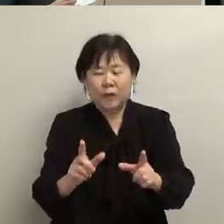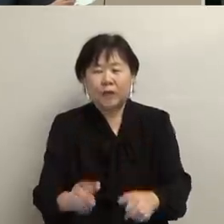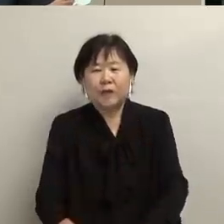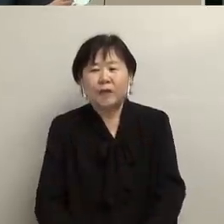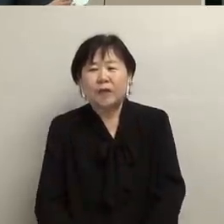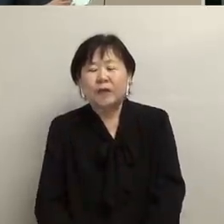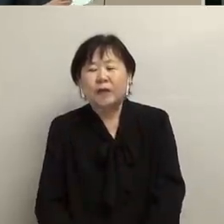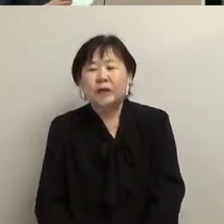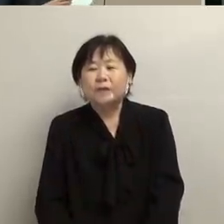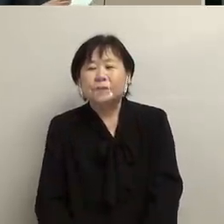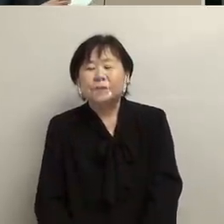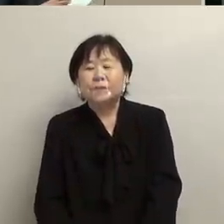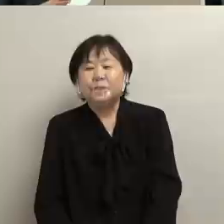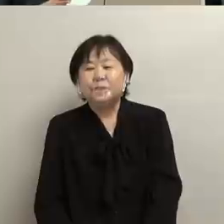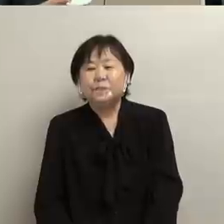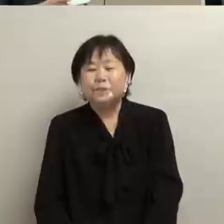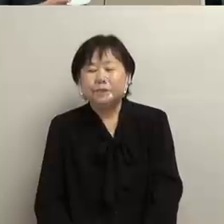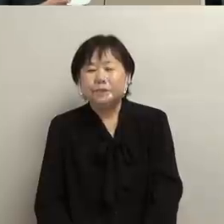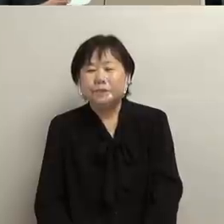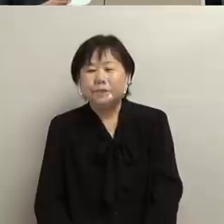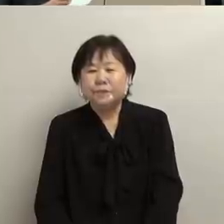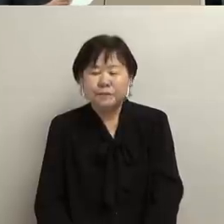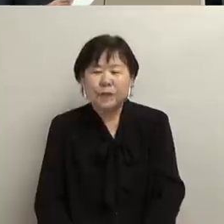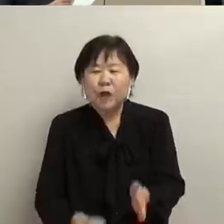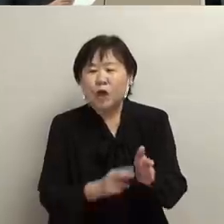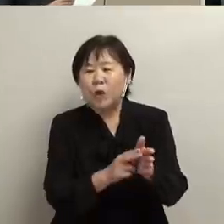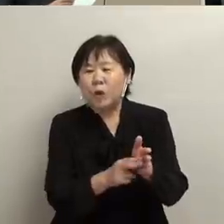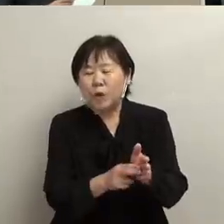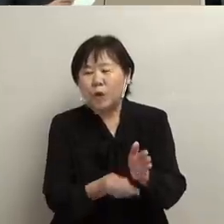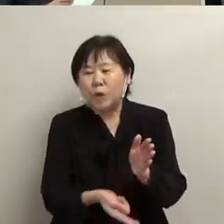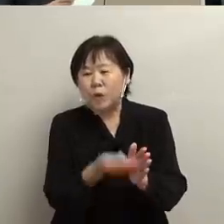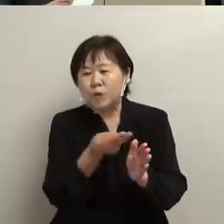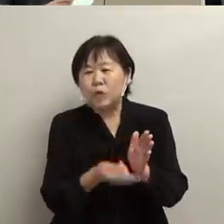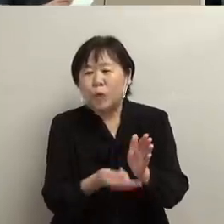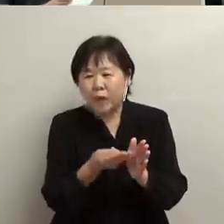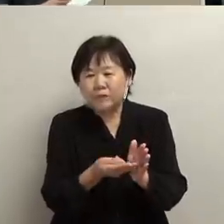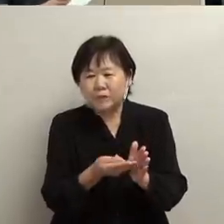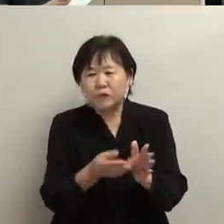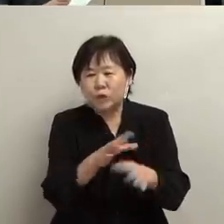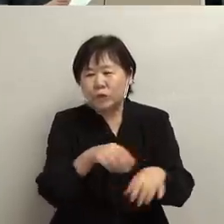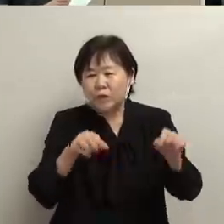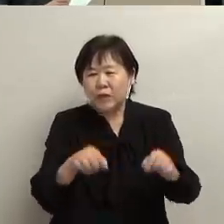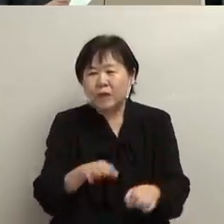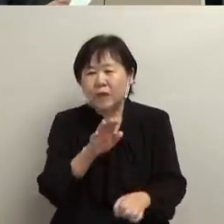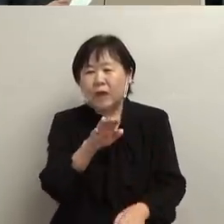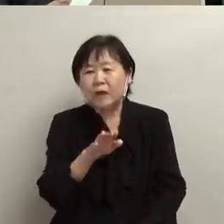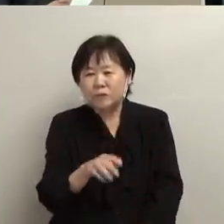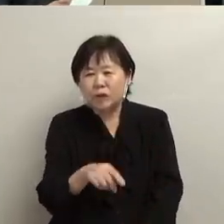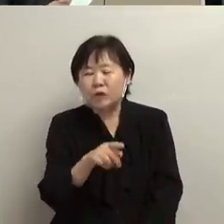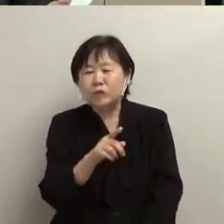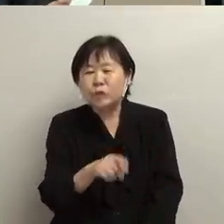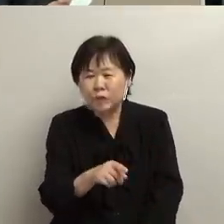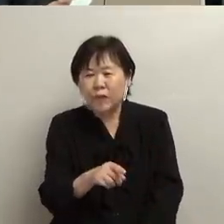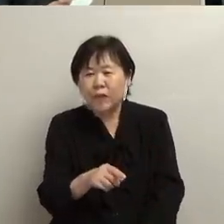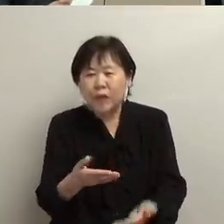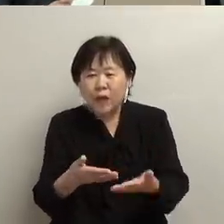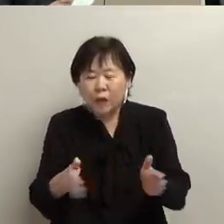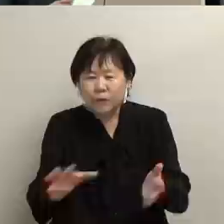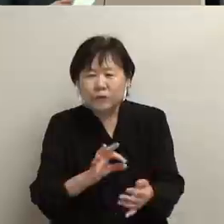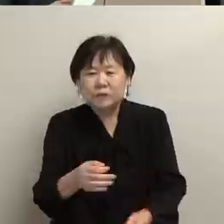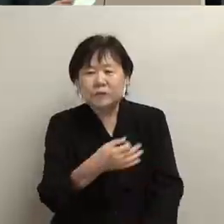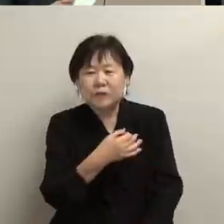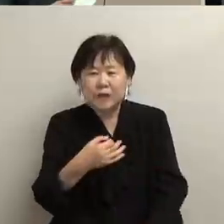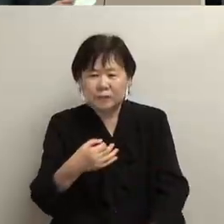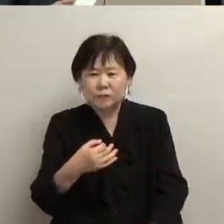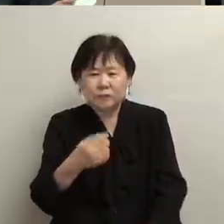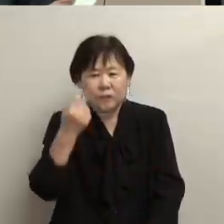戦国正教会の方でまああの各旅館さんとの校提携をしておりますのでそこで幅広く使えるようなものを想定